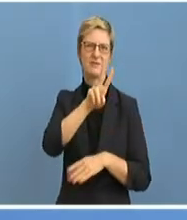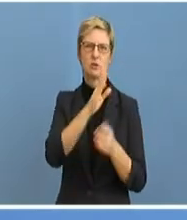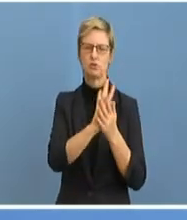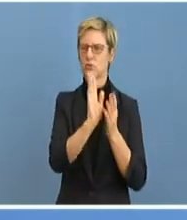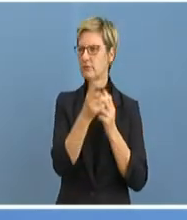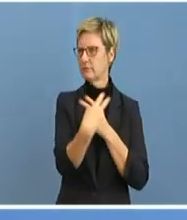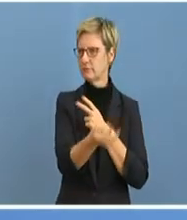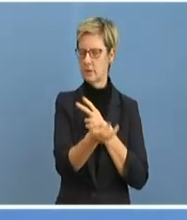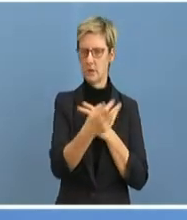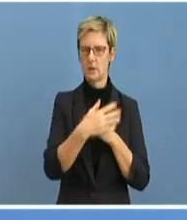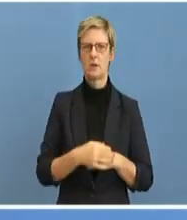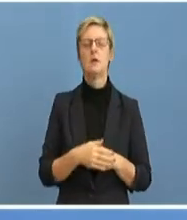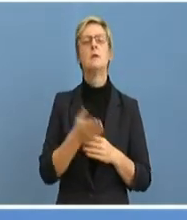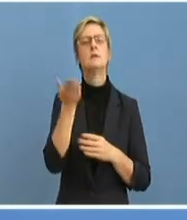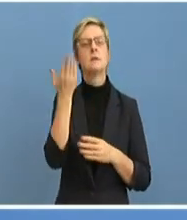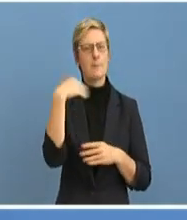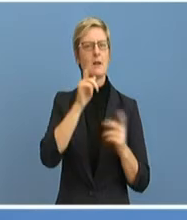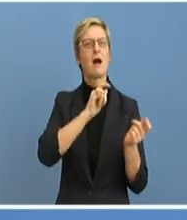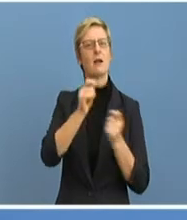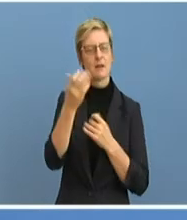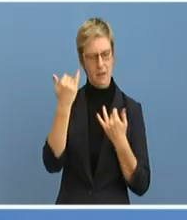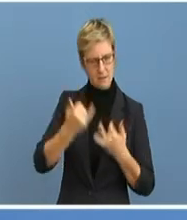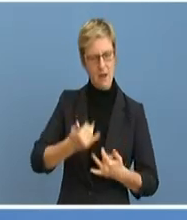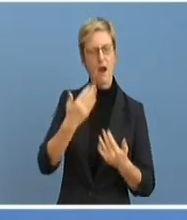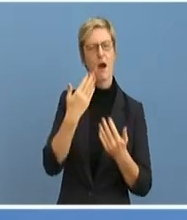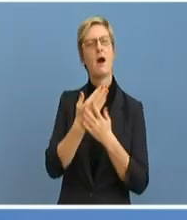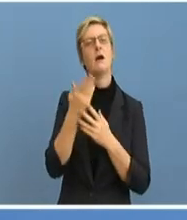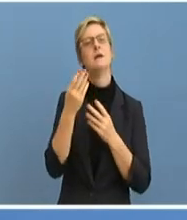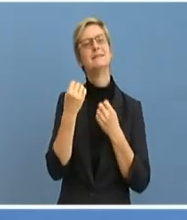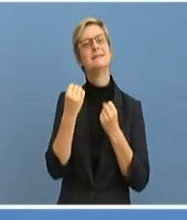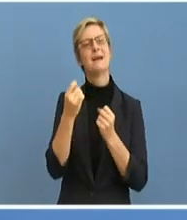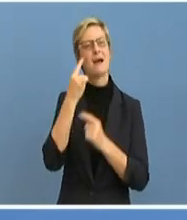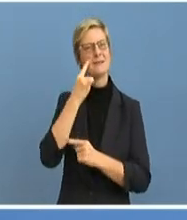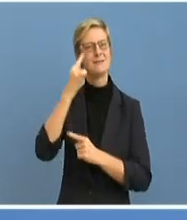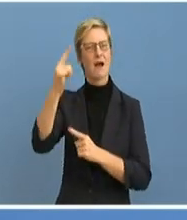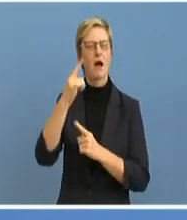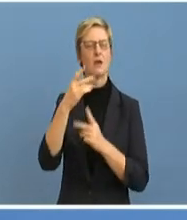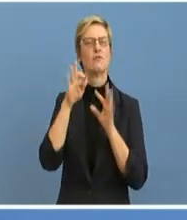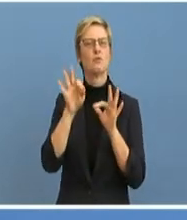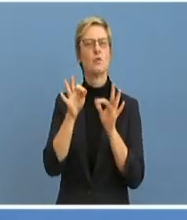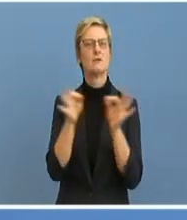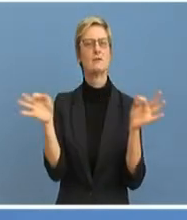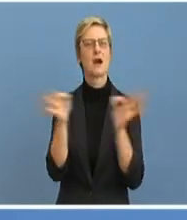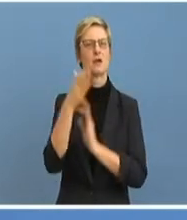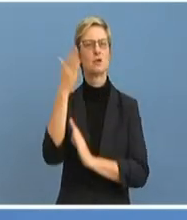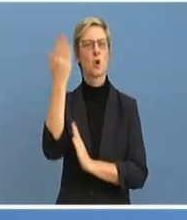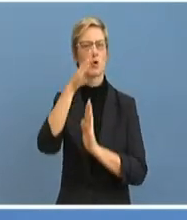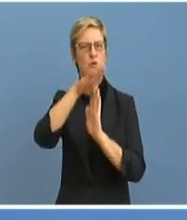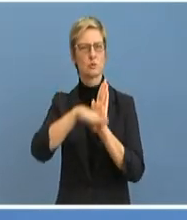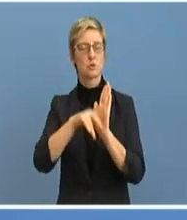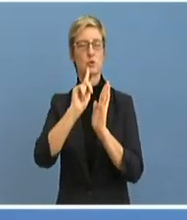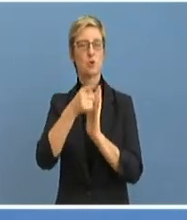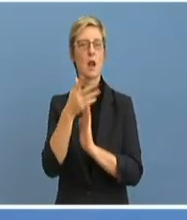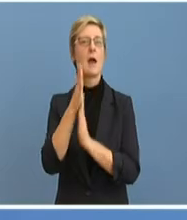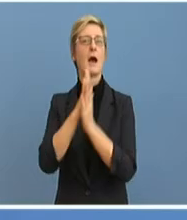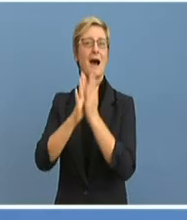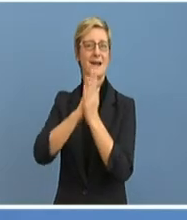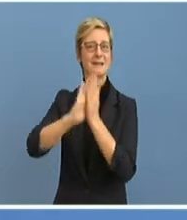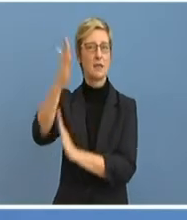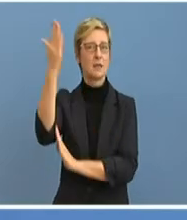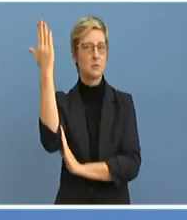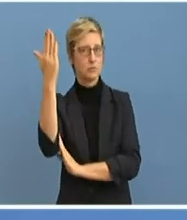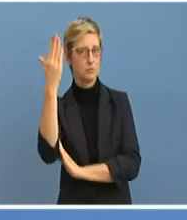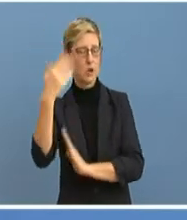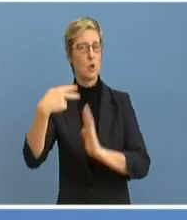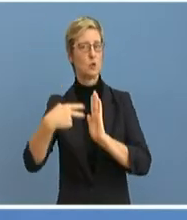war beantragt worden, dass er als Briefer des Sicherheitsrates zum Tagesordnungspunkt die Situation im Nahen Osten,